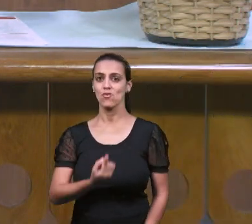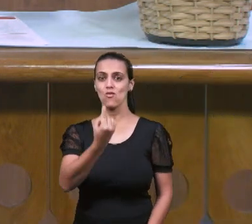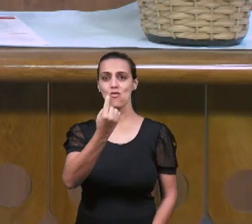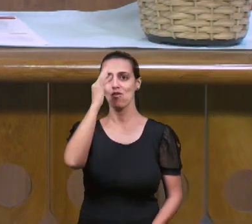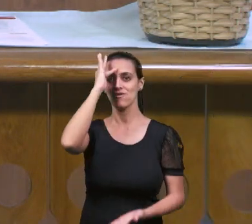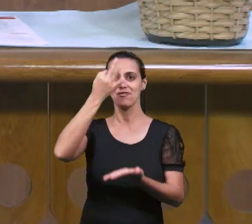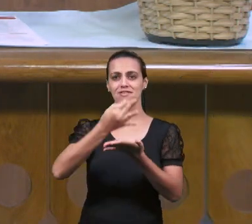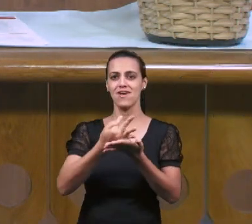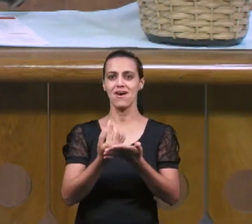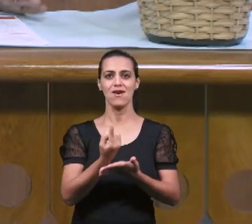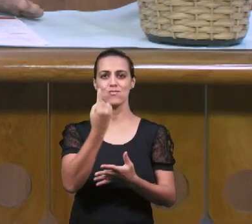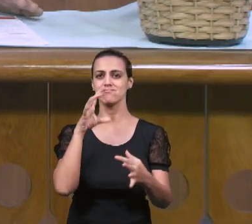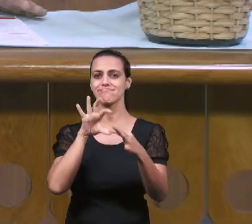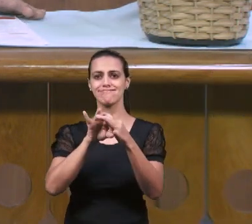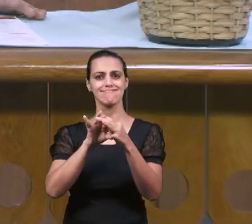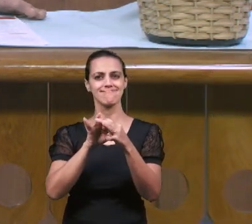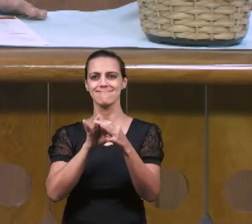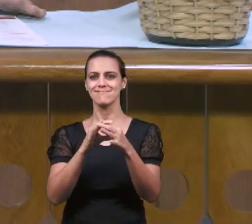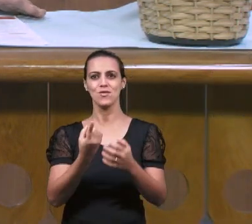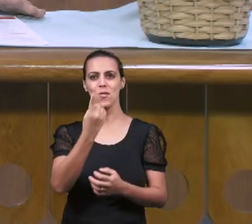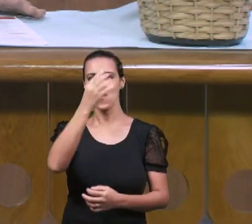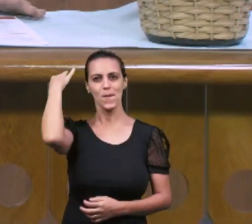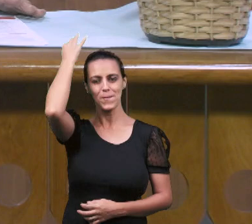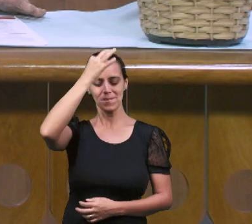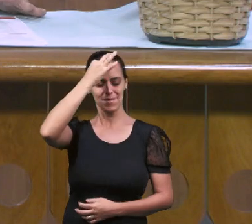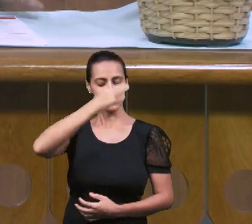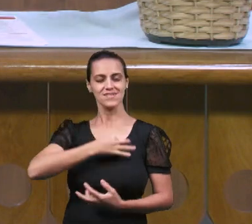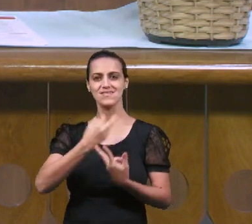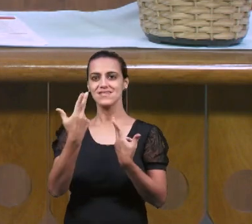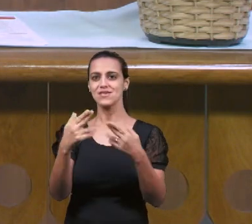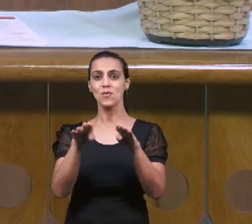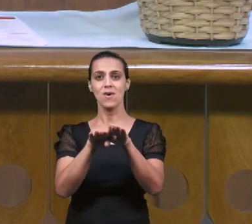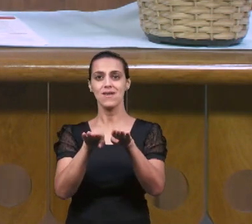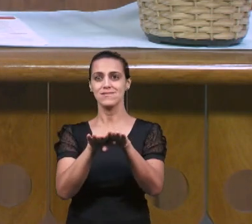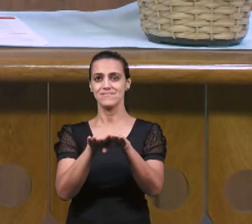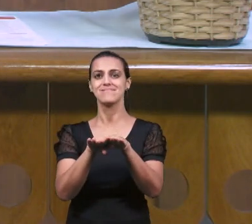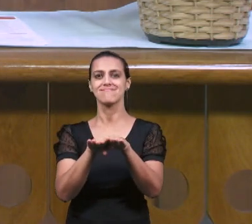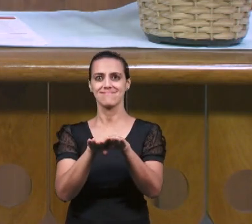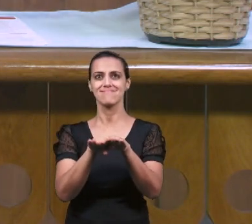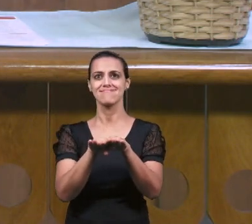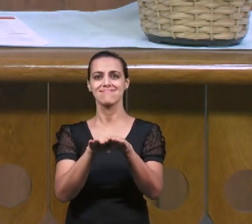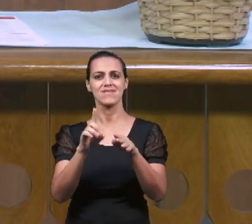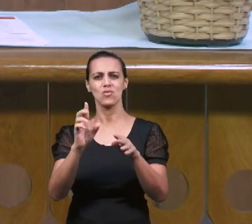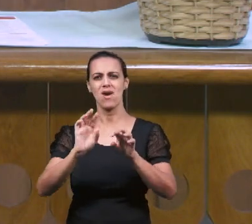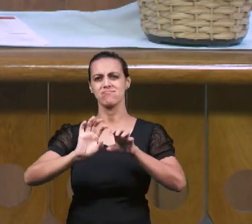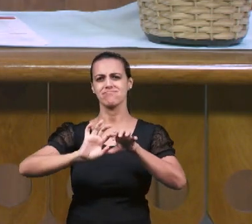baptême. Ce n'est pas un qui dit une chose ici, l'autre dit une autre chose là-bas,